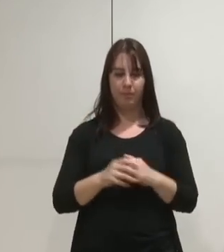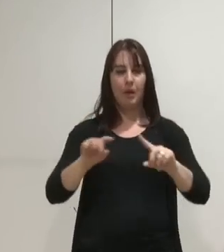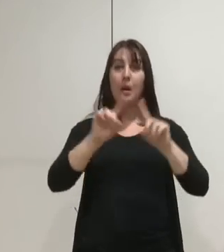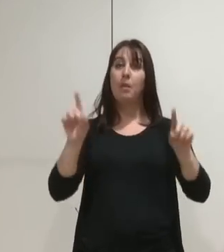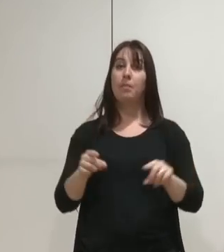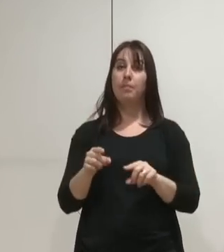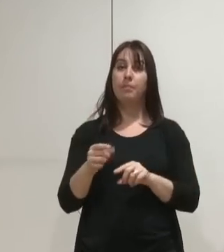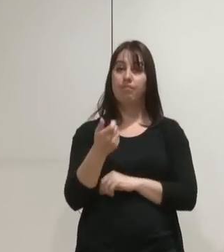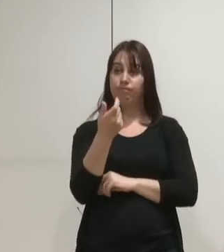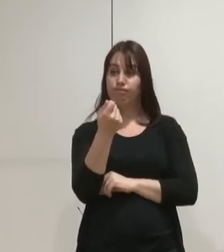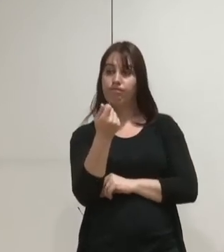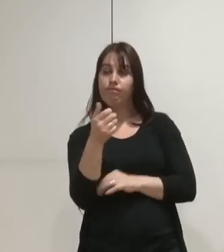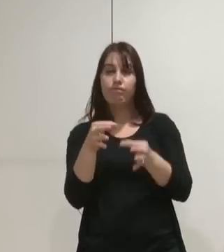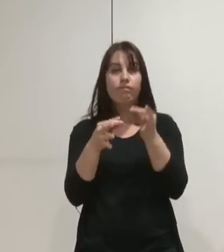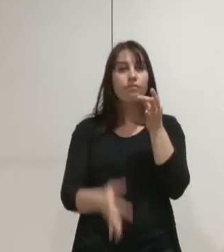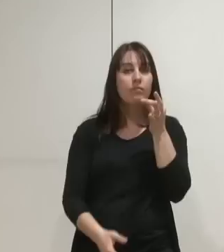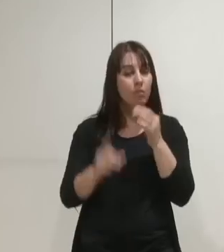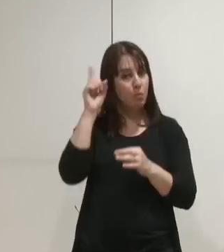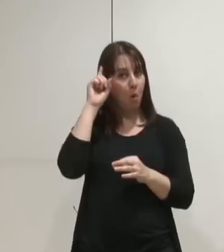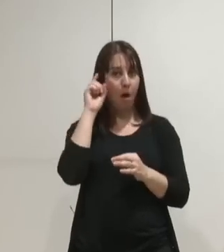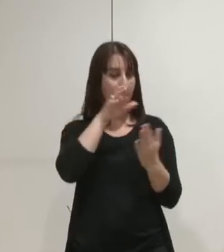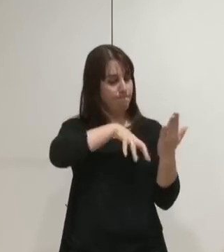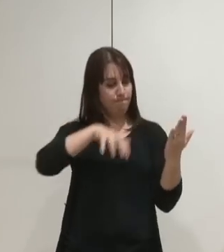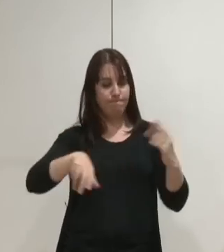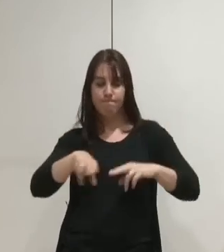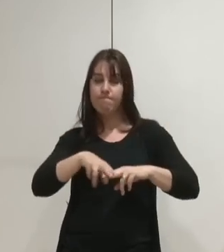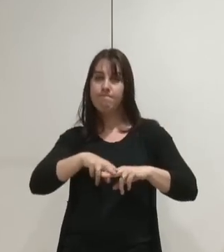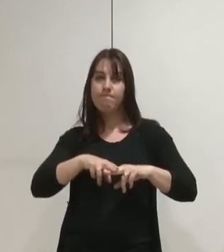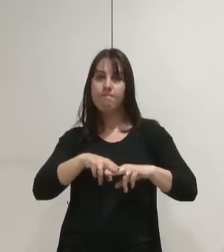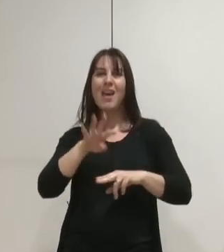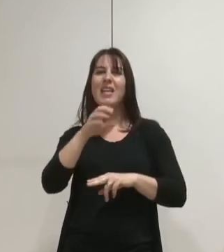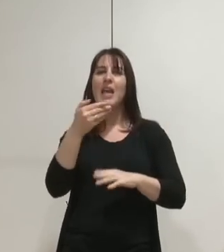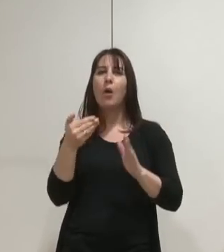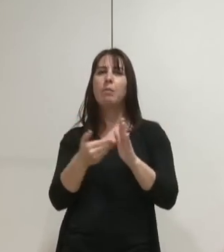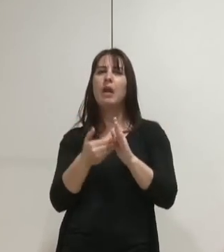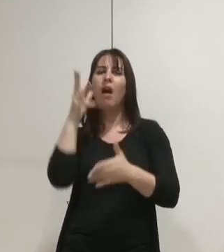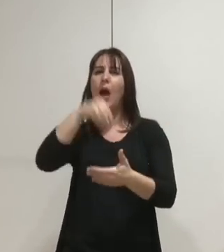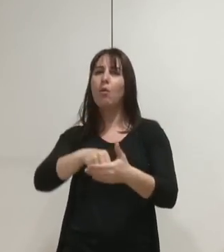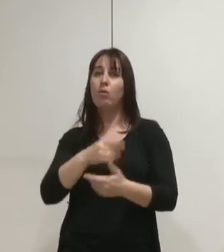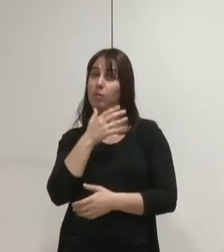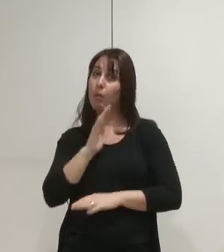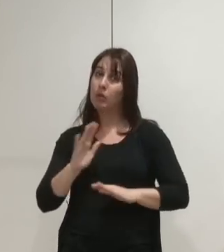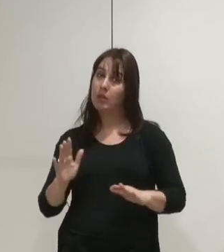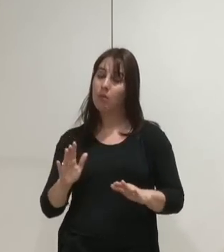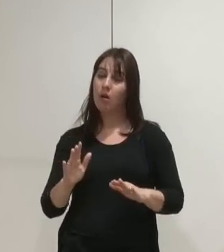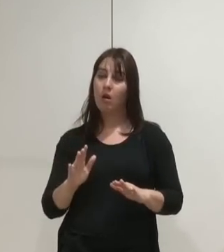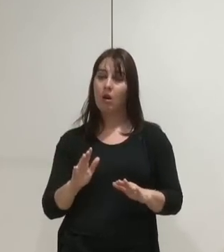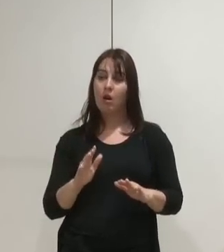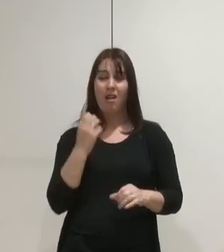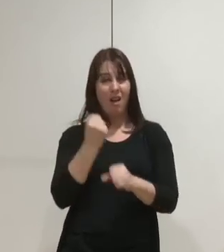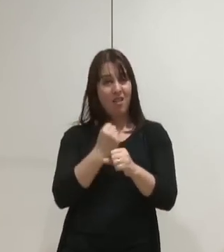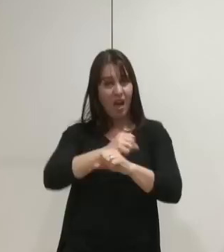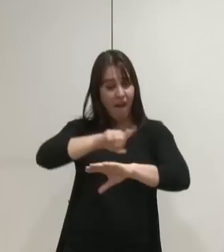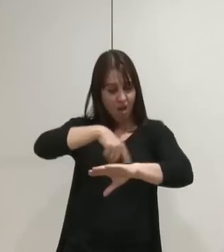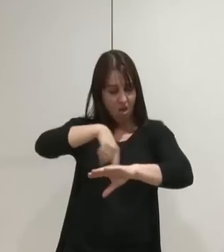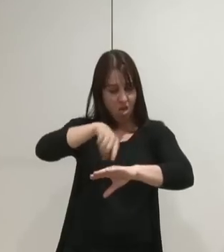qui aussi parce que cela n'apparaît pas et cela ne peut pas être inclus dans les 40000 € qui valorise le temps de travail des